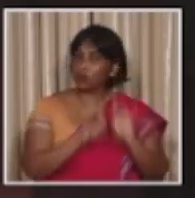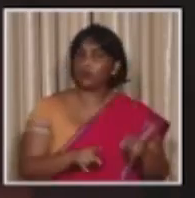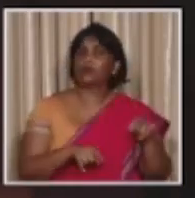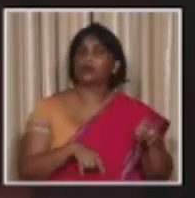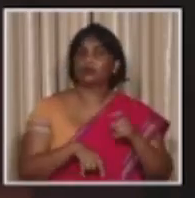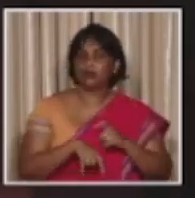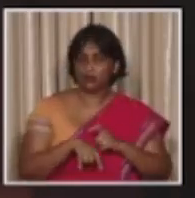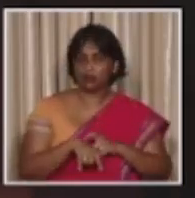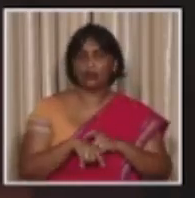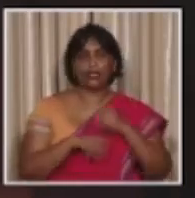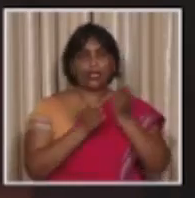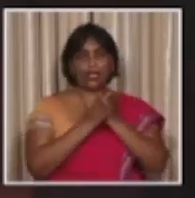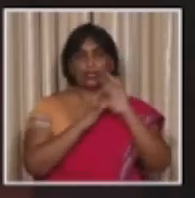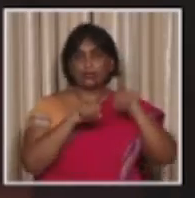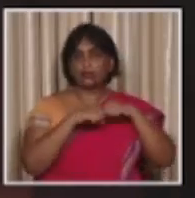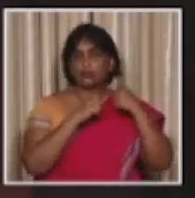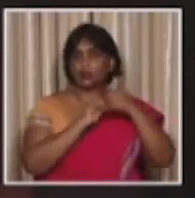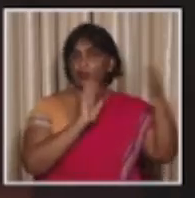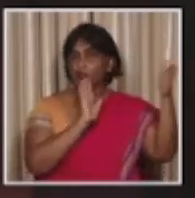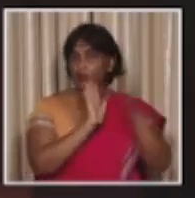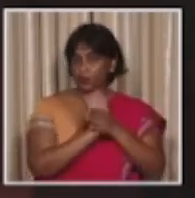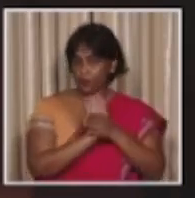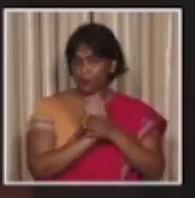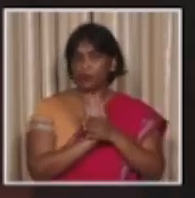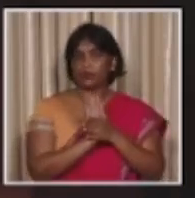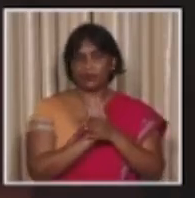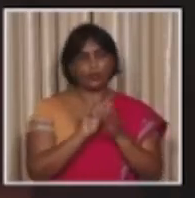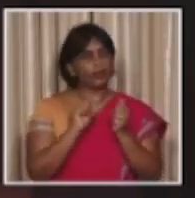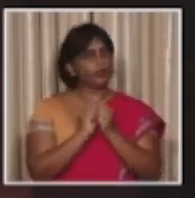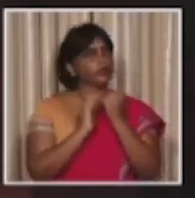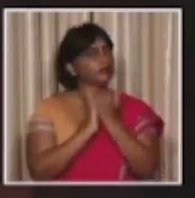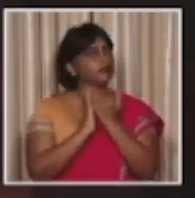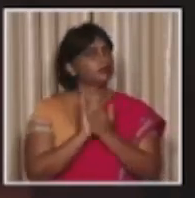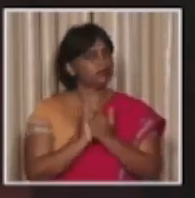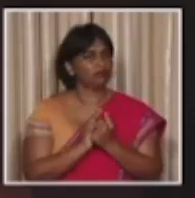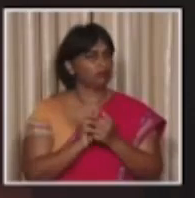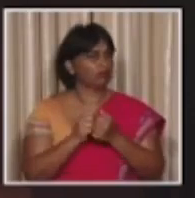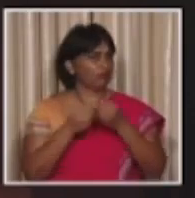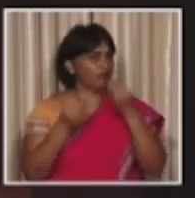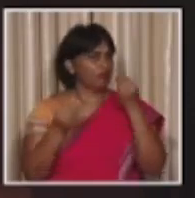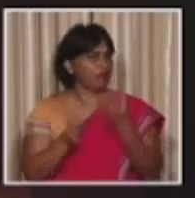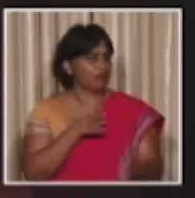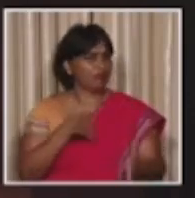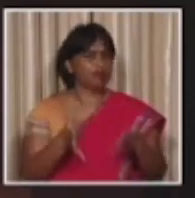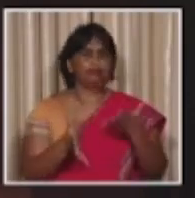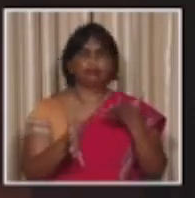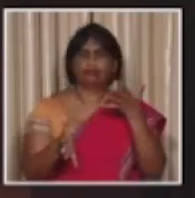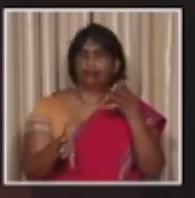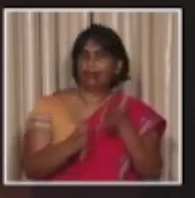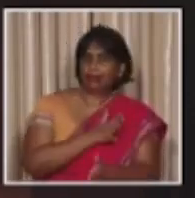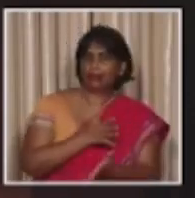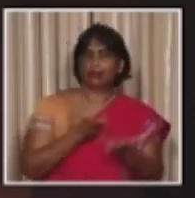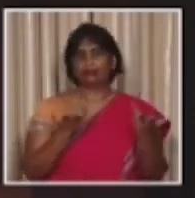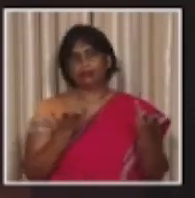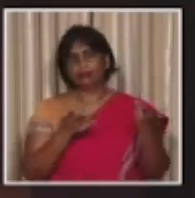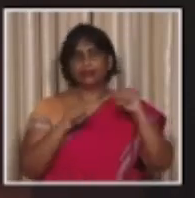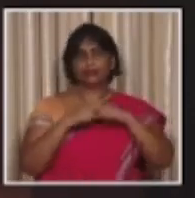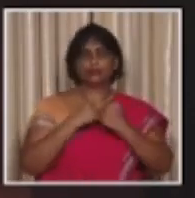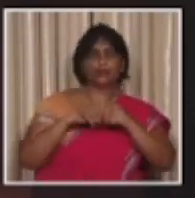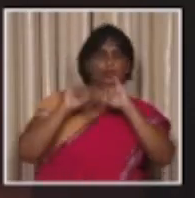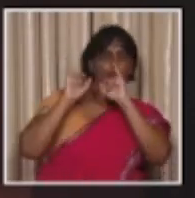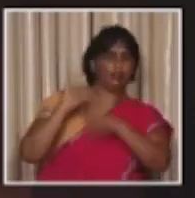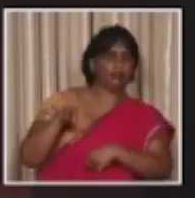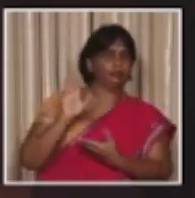ආකාරයට අමුල් සමාගම සමගින් සිදු කළ ඒකාබද්ධ වැඩපිළිවෙල අසාර්ථක වීමෙන් එම සමාගම ඉවත්ව ගිය